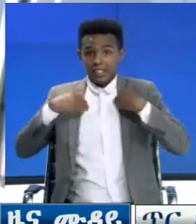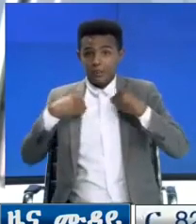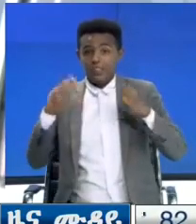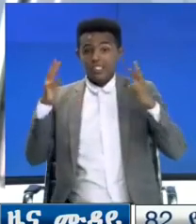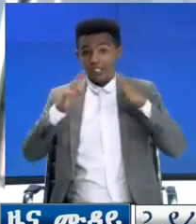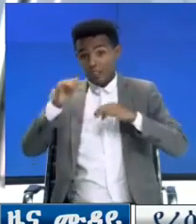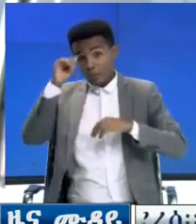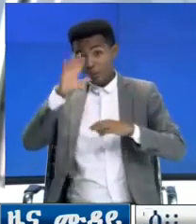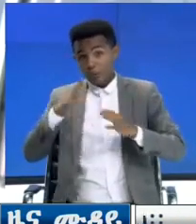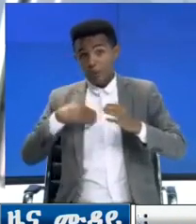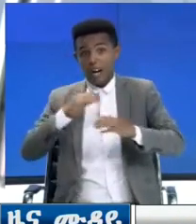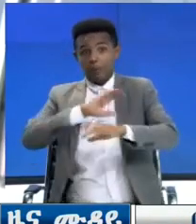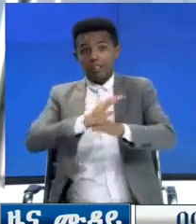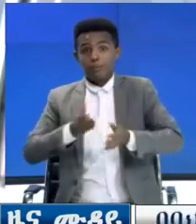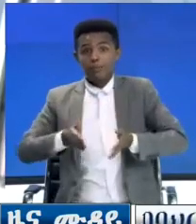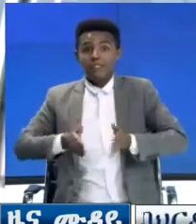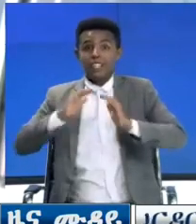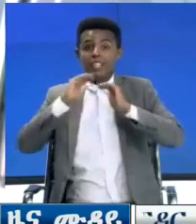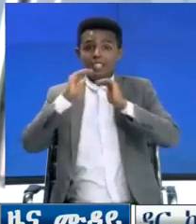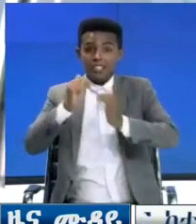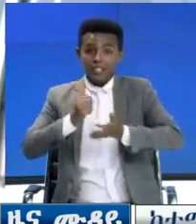ልክ እንድንረዳቸው